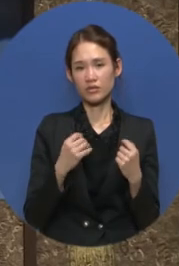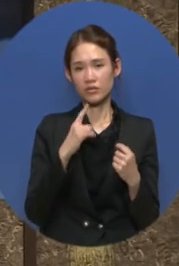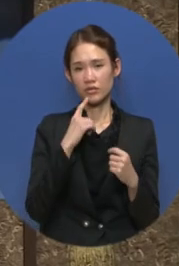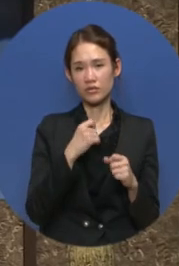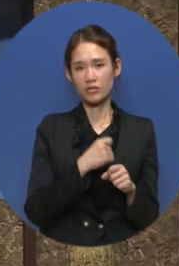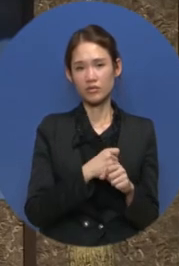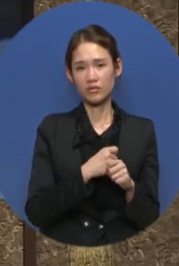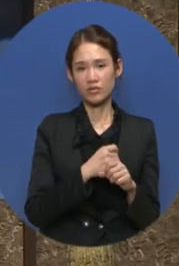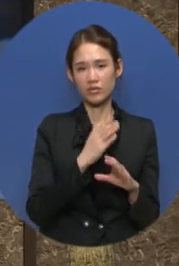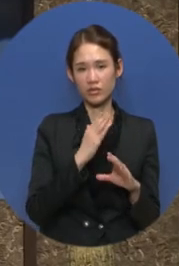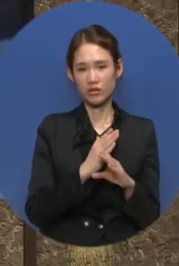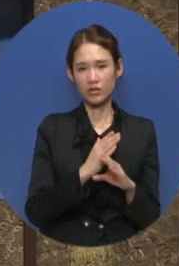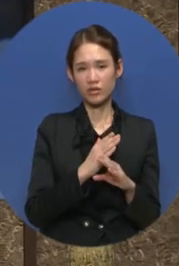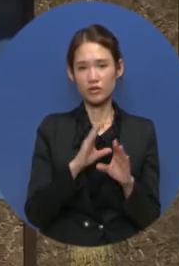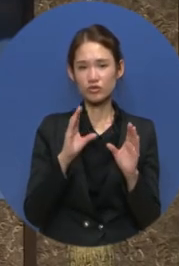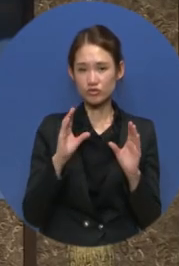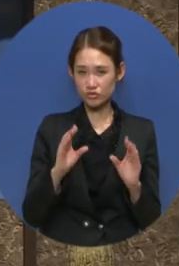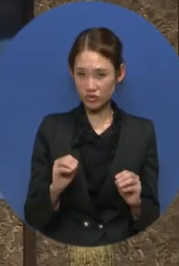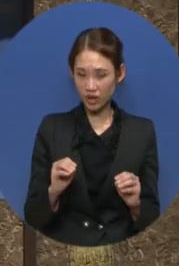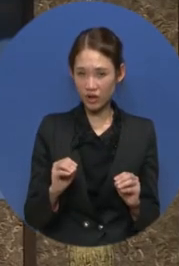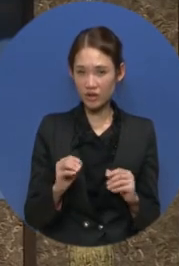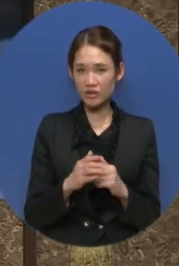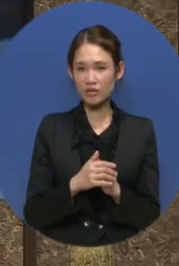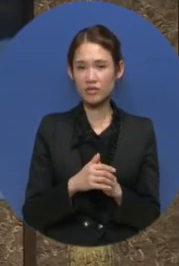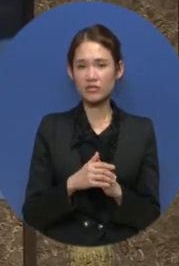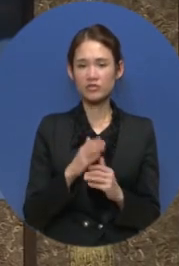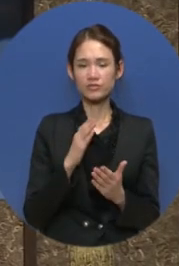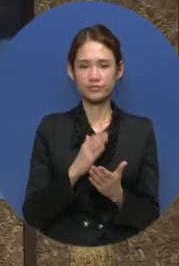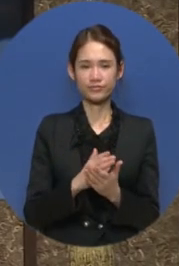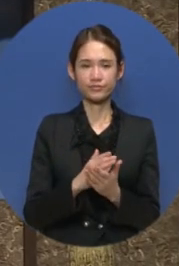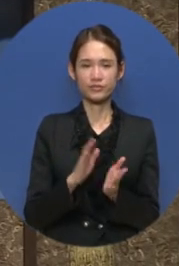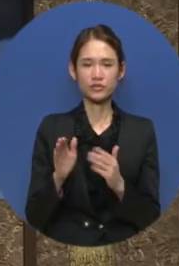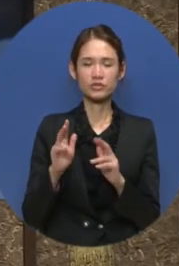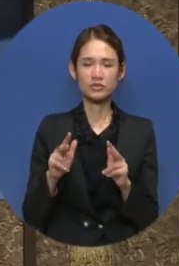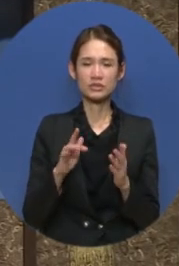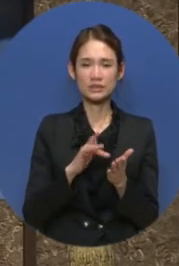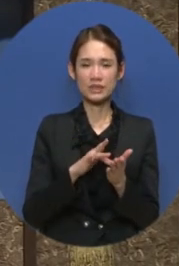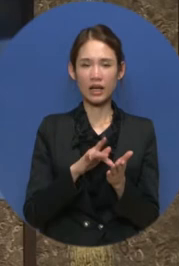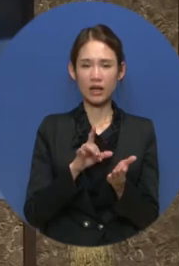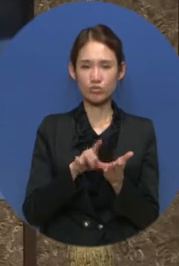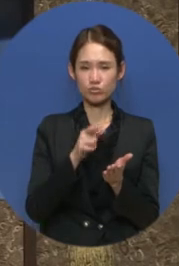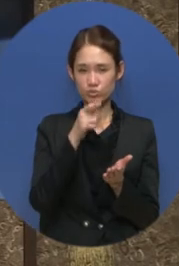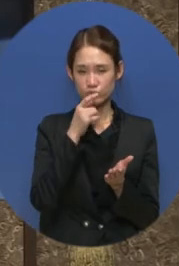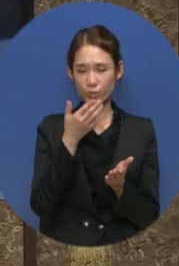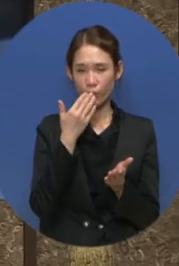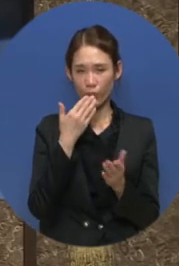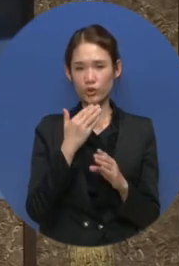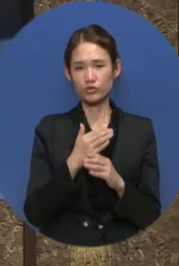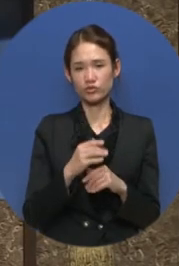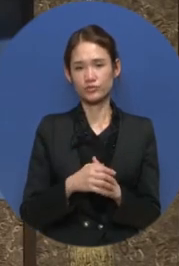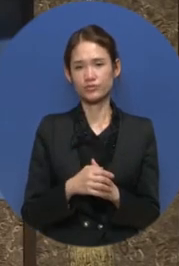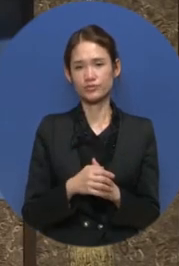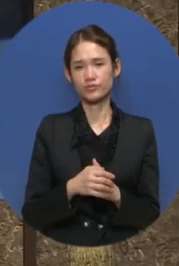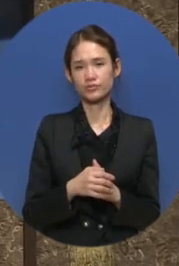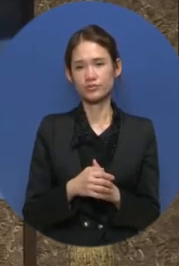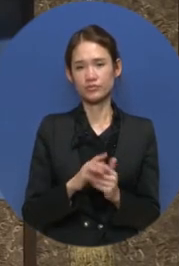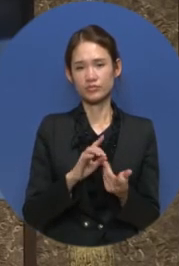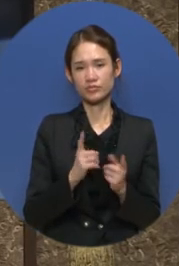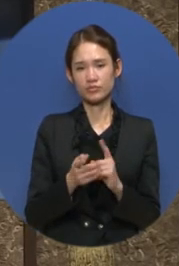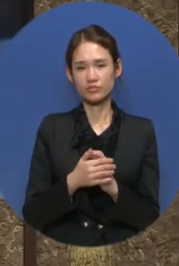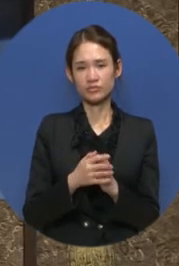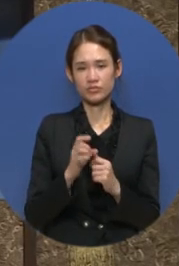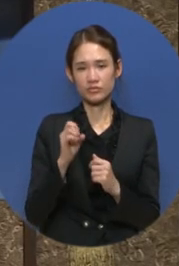그래서 맞다가 중단을 했어요. 항암 치료를. 네. 예, 예. 중단하고 지금은 약물 치료를 하고 있습니다. 아, 네. 그 대신 단